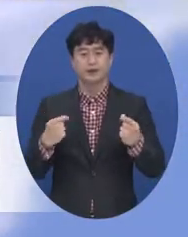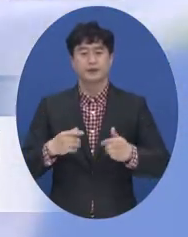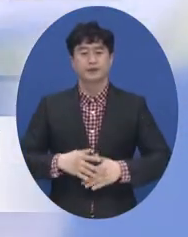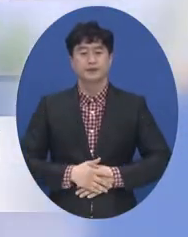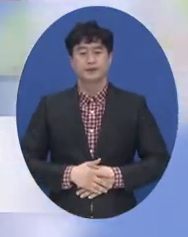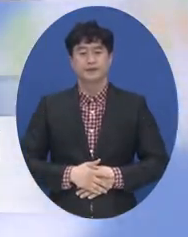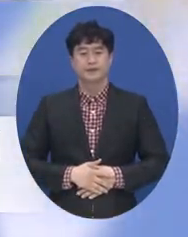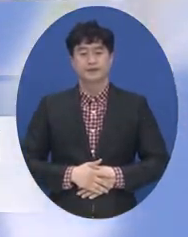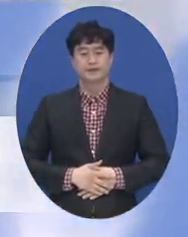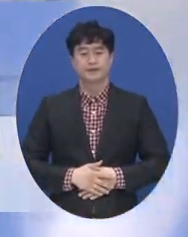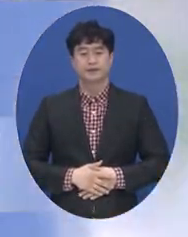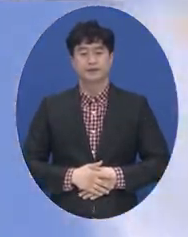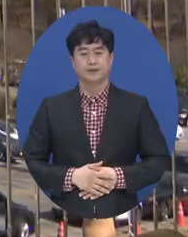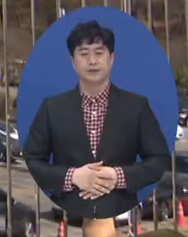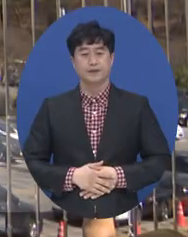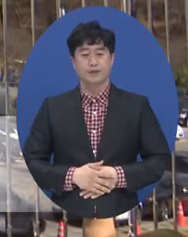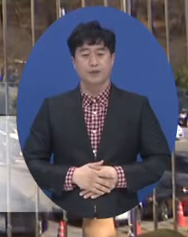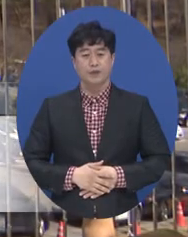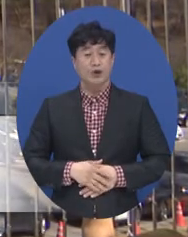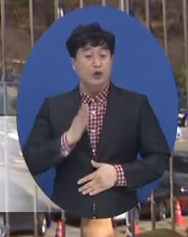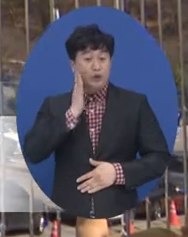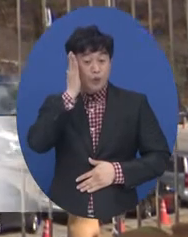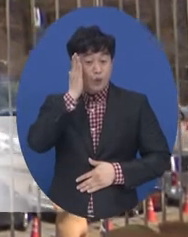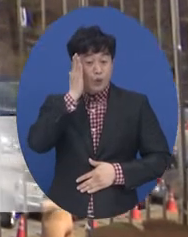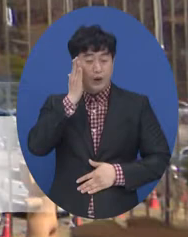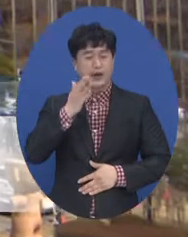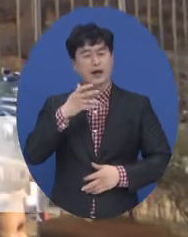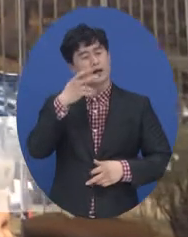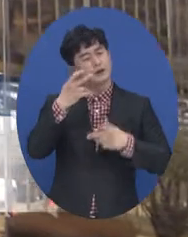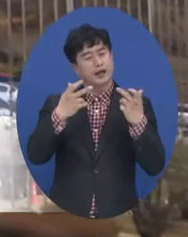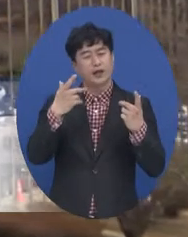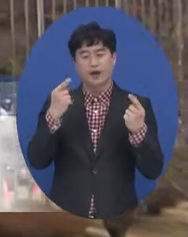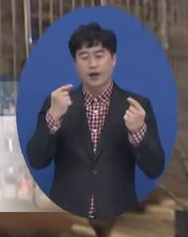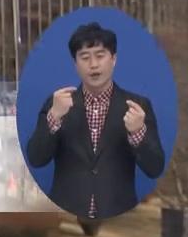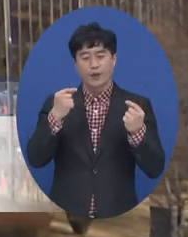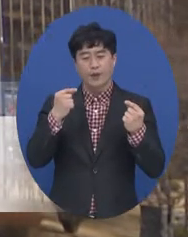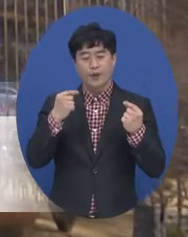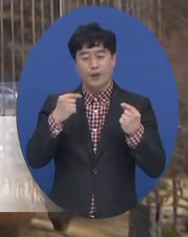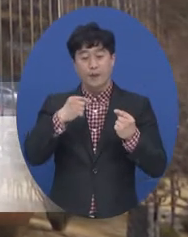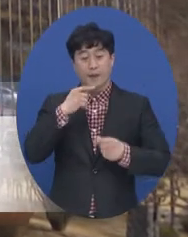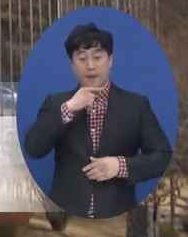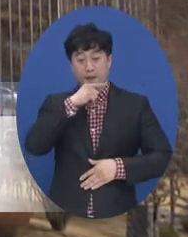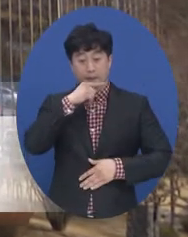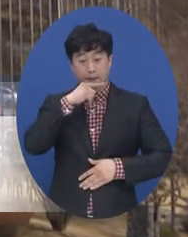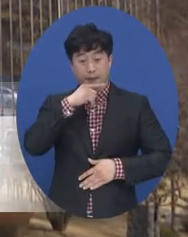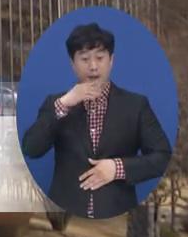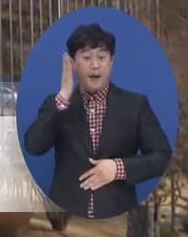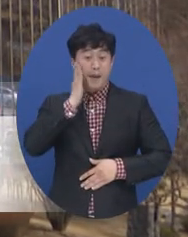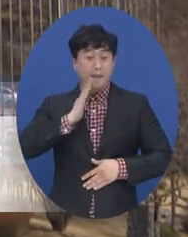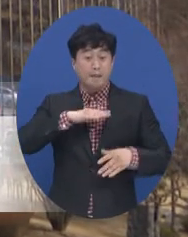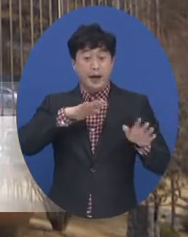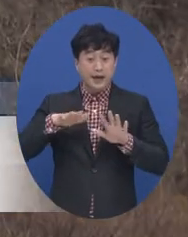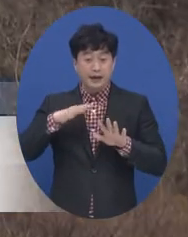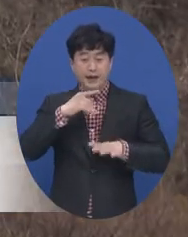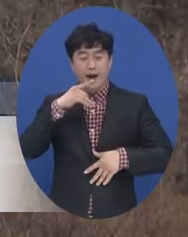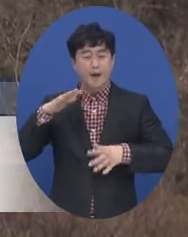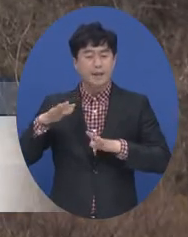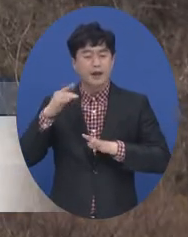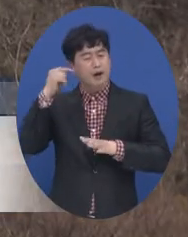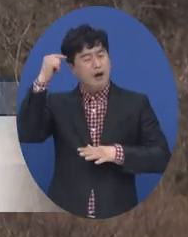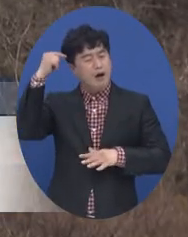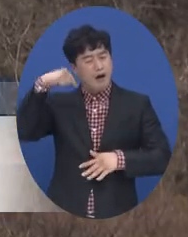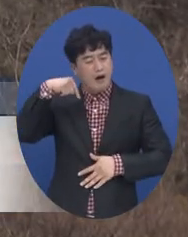갖게끔 그렇게 했으면 좋겠습니다. 초록색이 뭔가 산 같고, 또 파란색은 바다를 떠오르게 해서